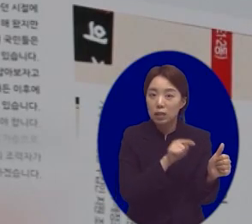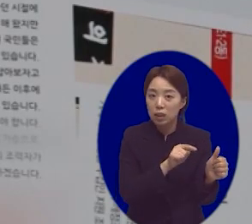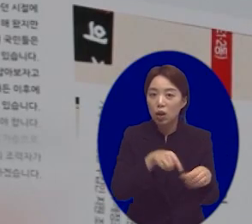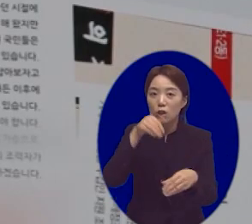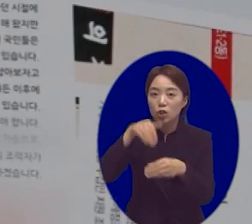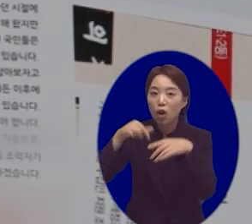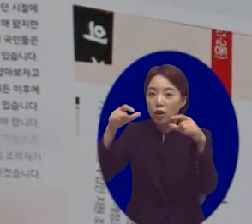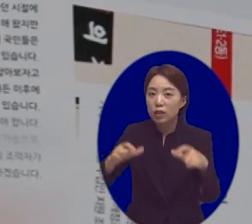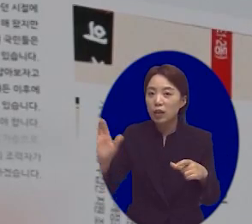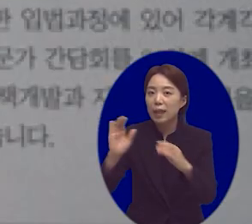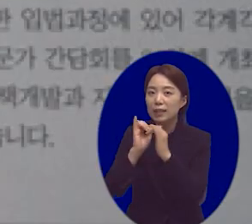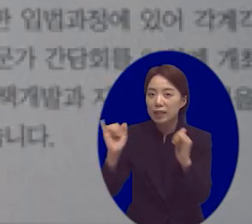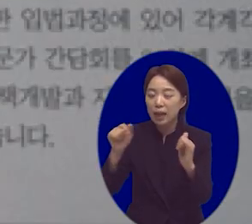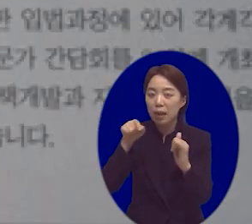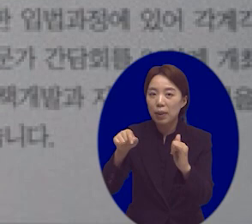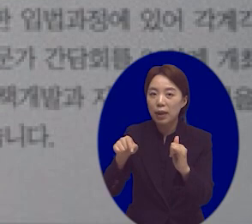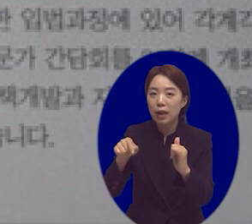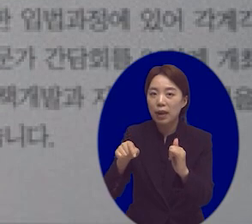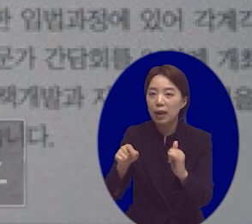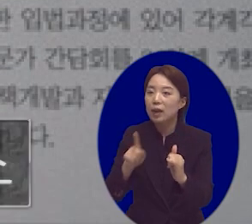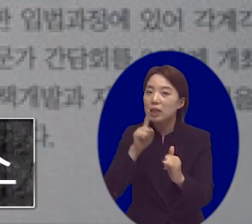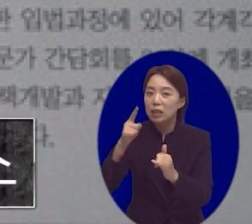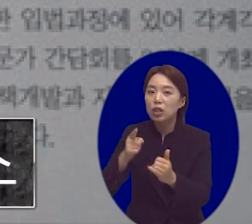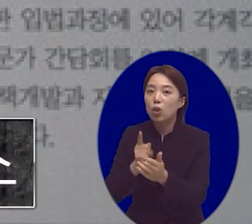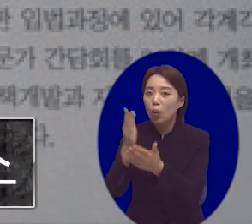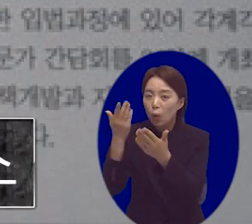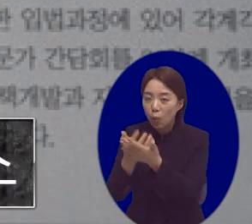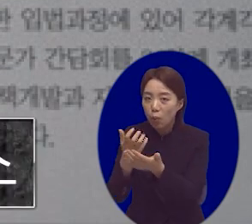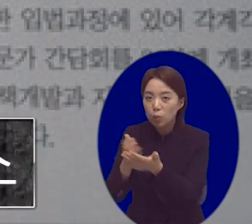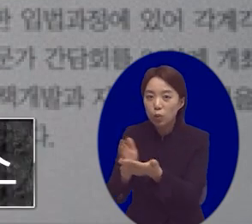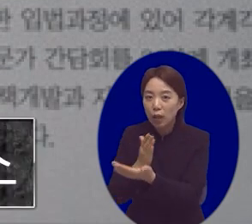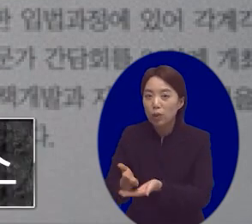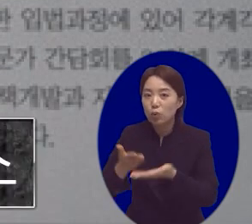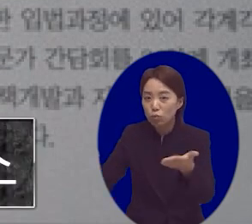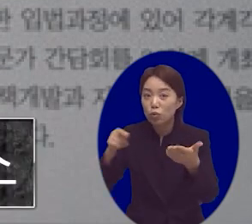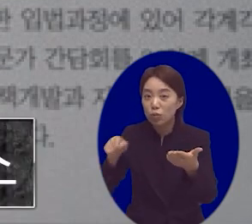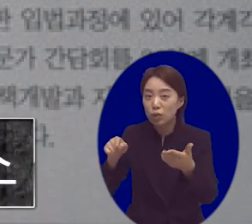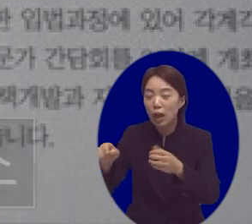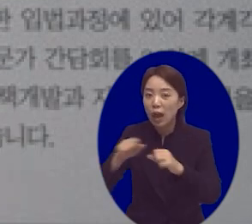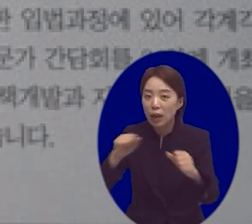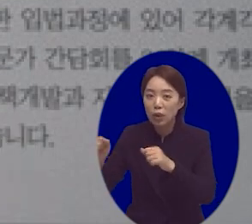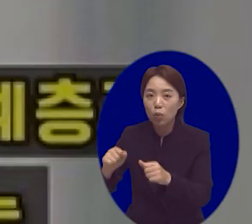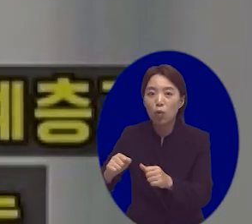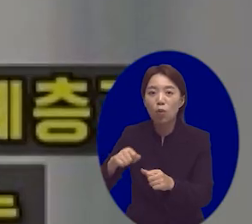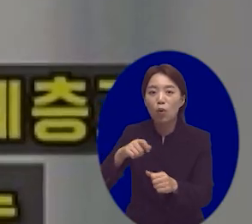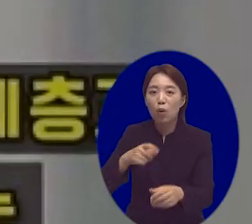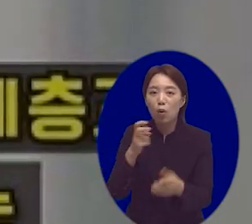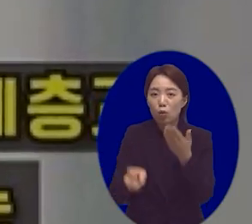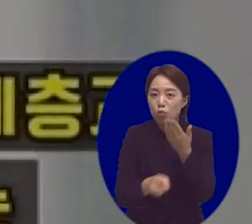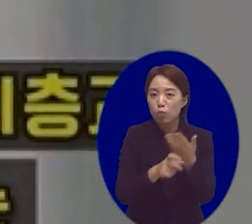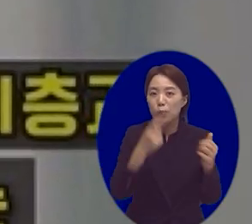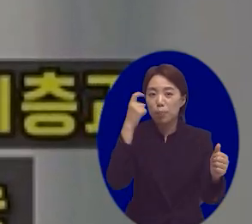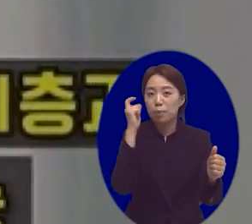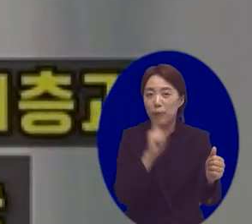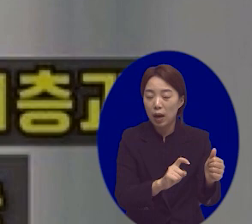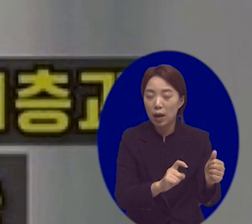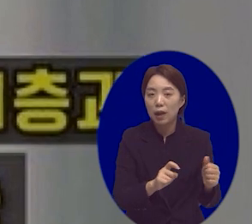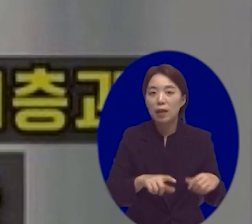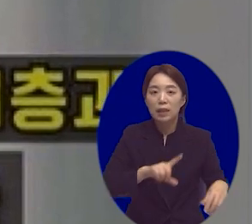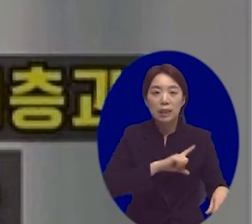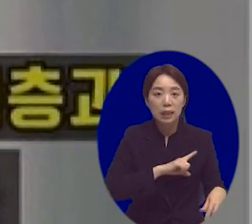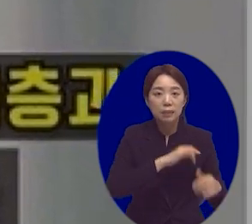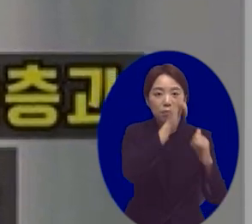아닌 사람들에게 의정보고서를 배부해 사전선거운동을 한 혐의로 기소됐습니다. A씨는 성명,